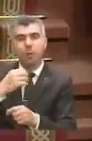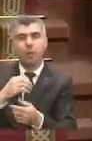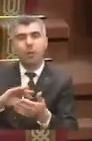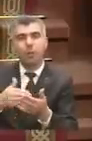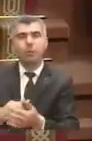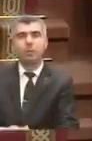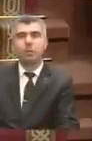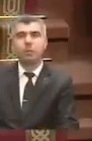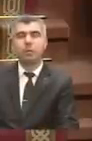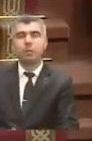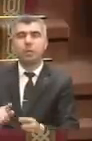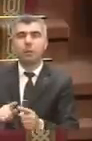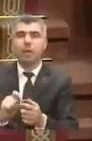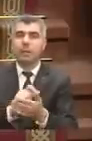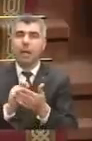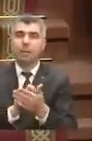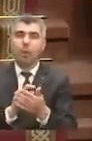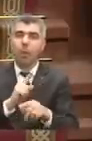الوقت